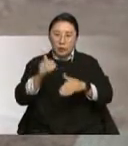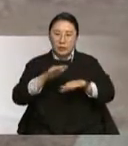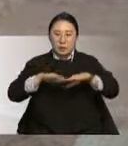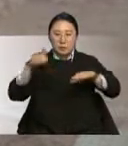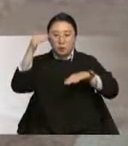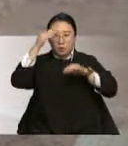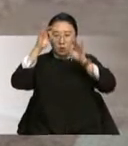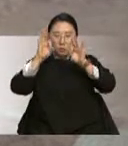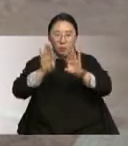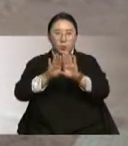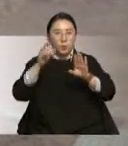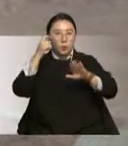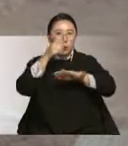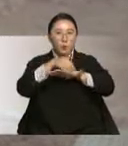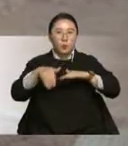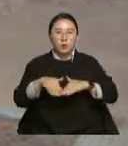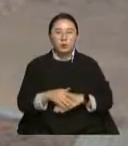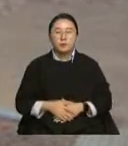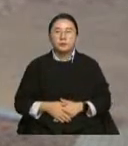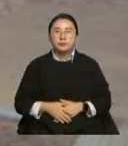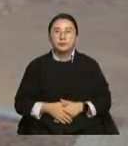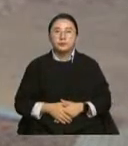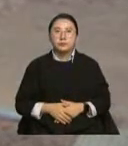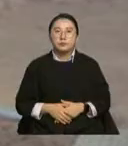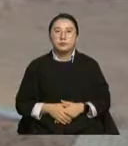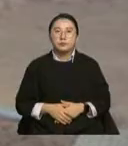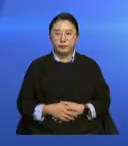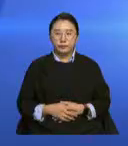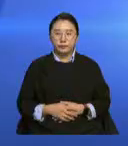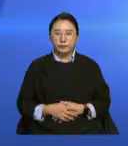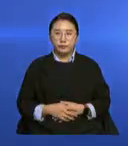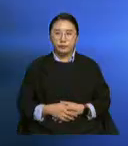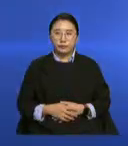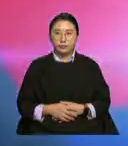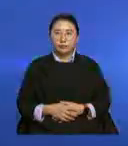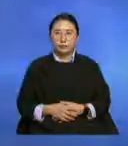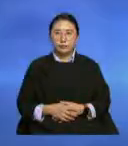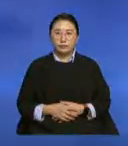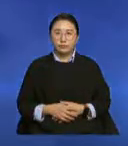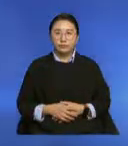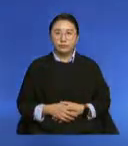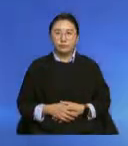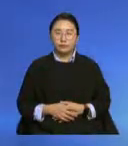일반 관람객에게 공개할 계획입니다. 박미현 기자입니다.